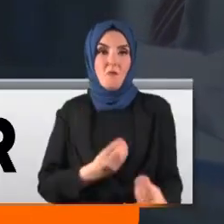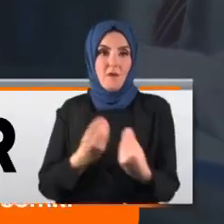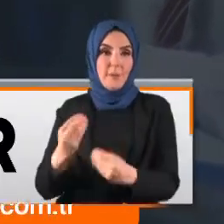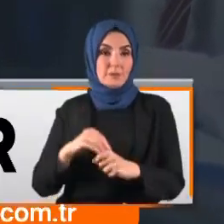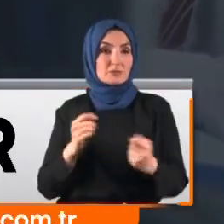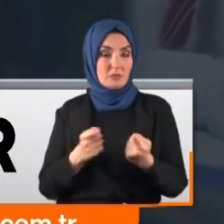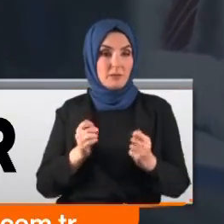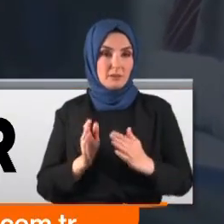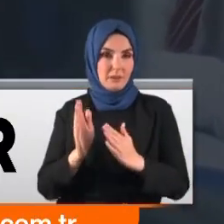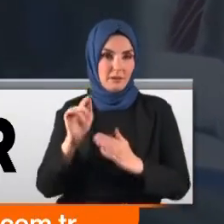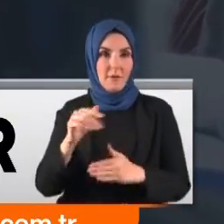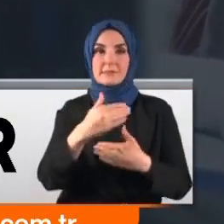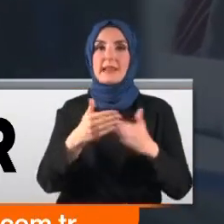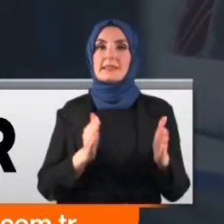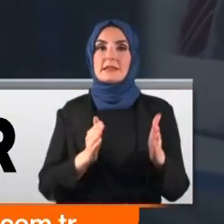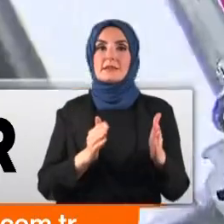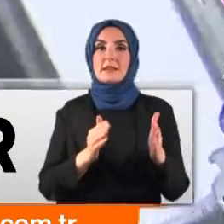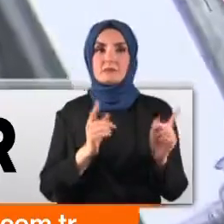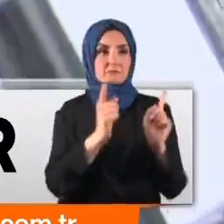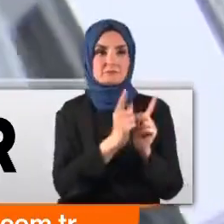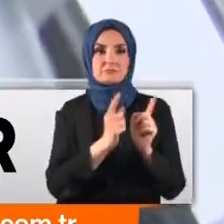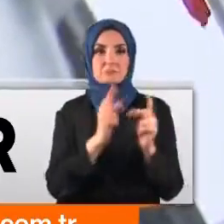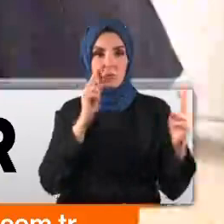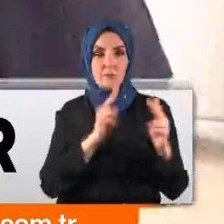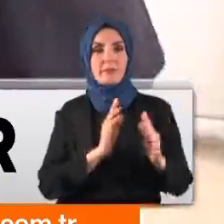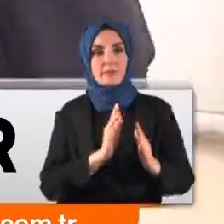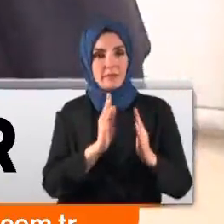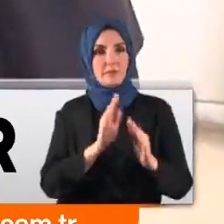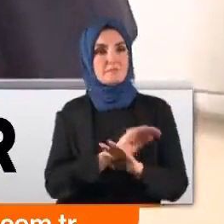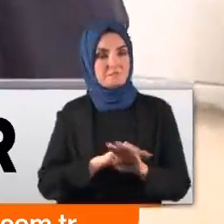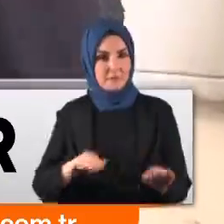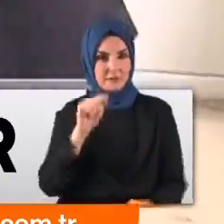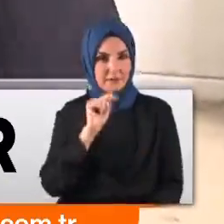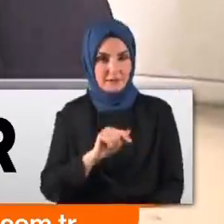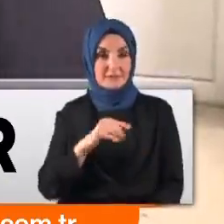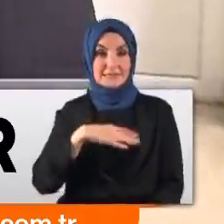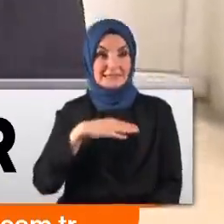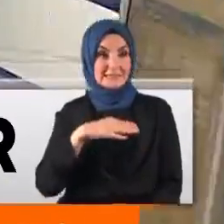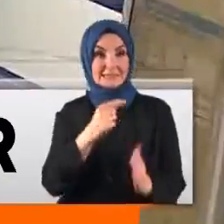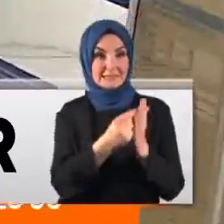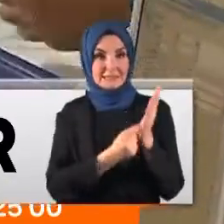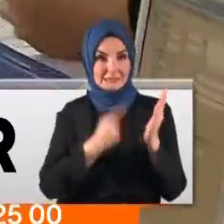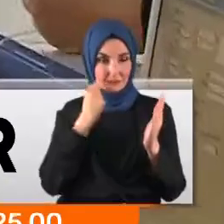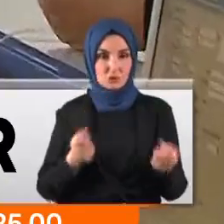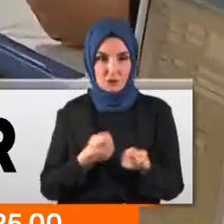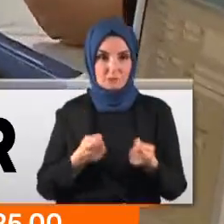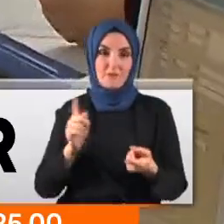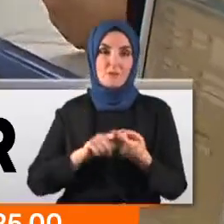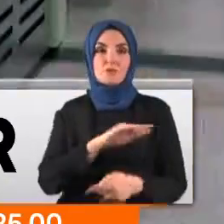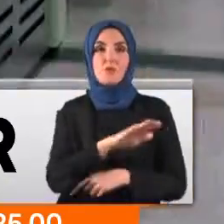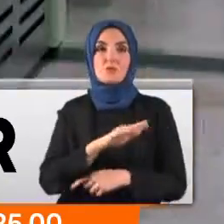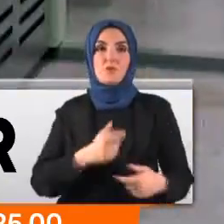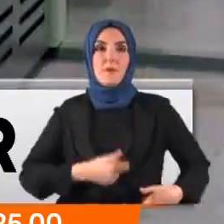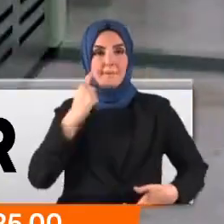sürüyor. Sendikalarla müzakereler tamamlandı, talepler Çalışma ve Sosyal Güvenlik Bakanlığı'na iletildi. Yaklaşık 600